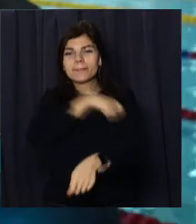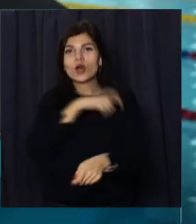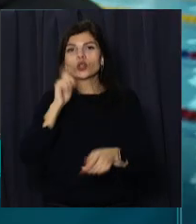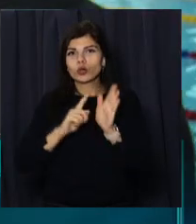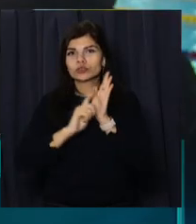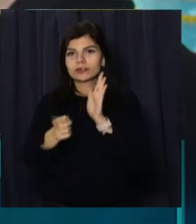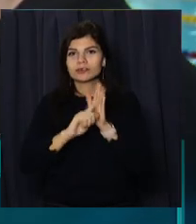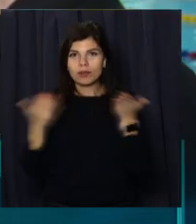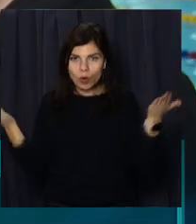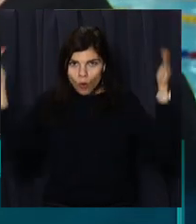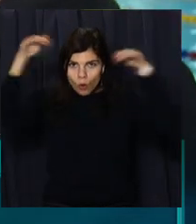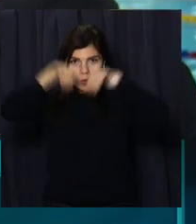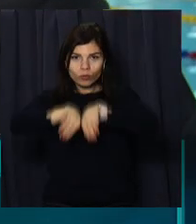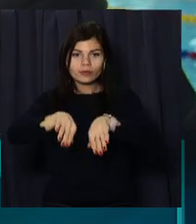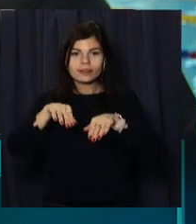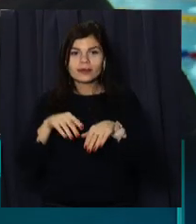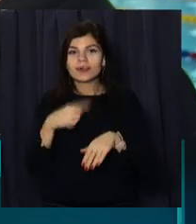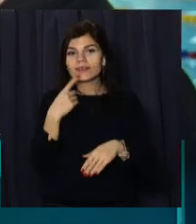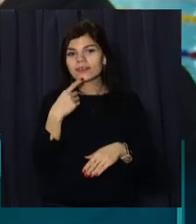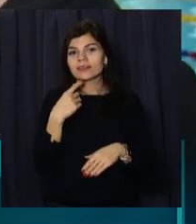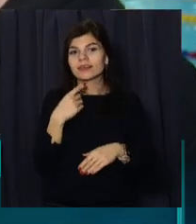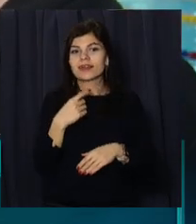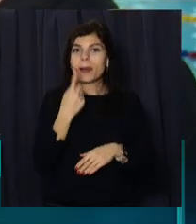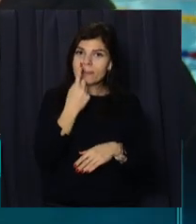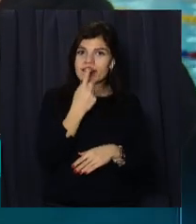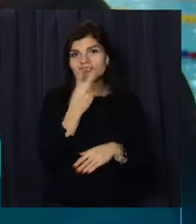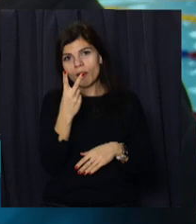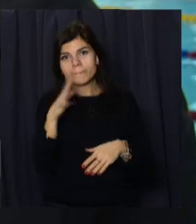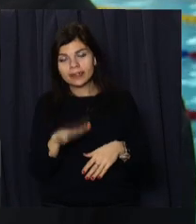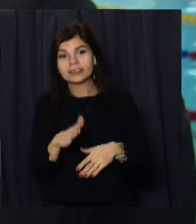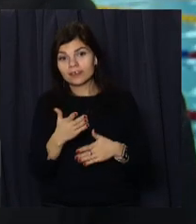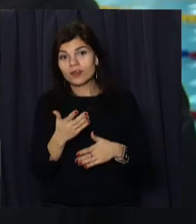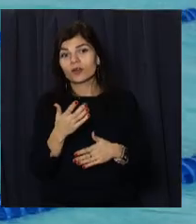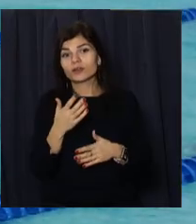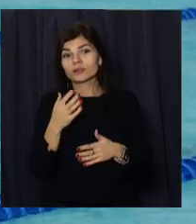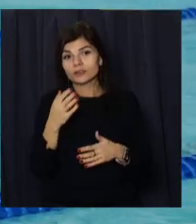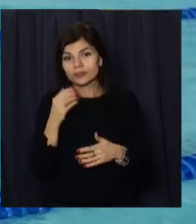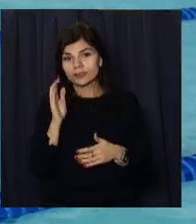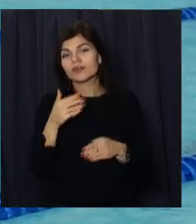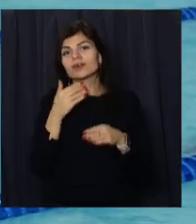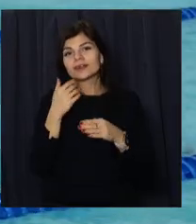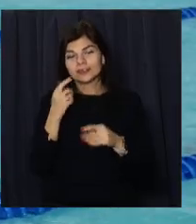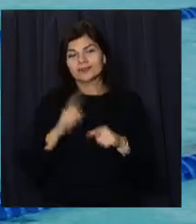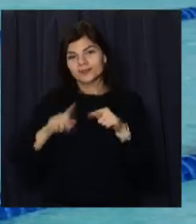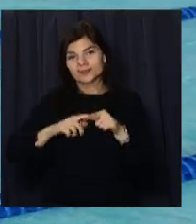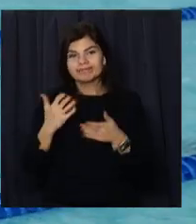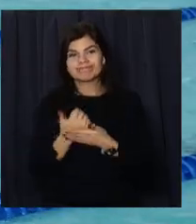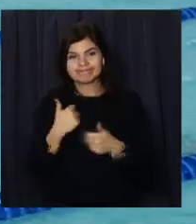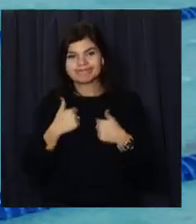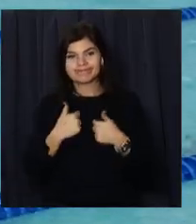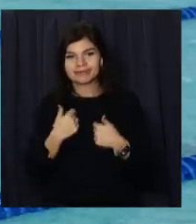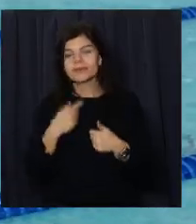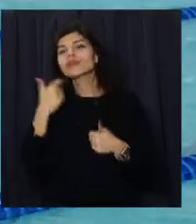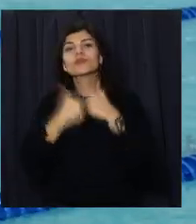дуже. 2 перших місця. Друге теж, ну, потренується, там буде. Слідуючий раз буде 3 перших місця. У змаганнях з плавання взяли участь